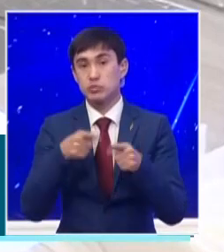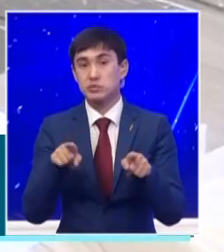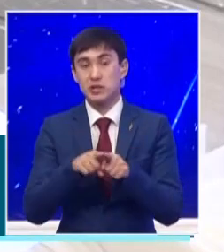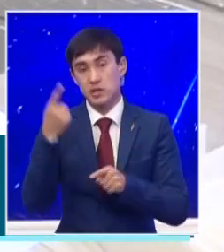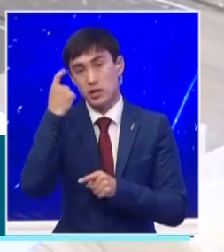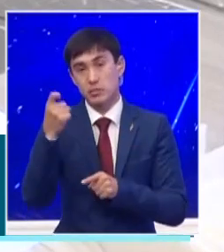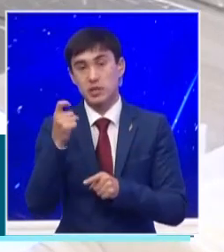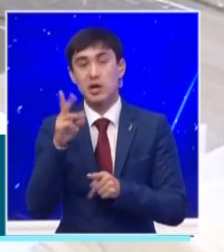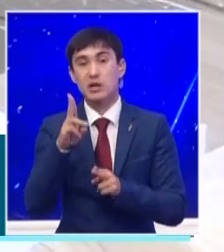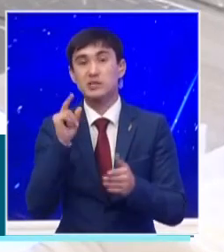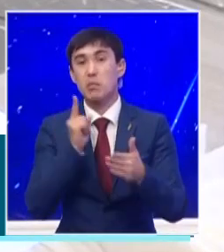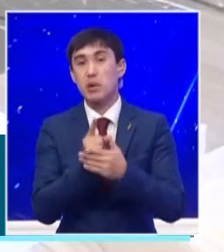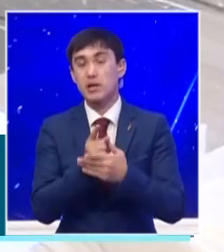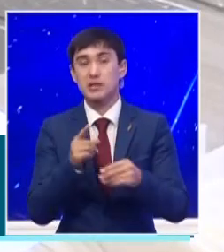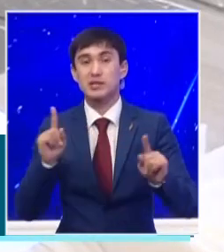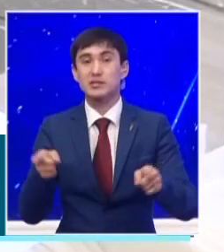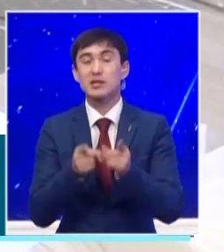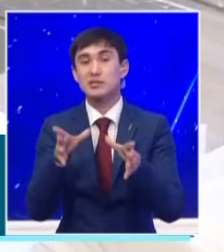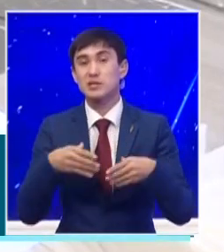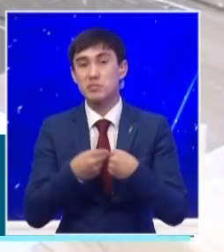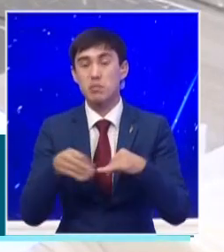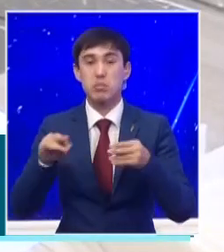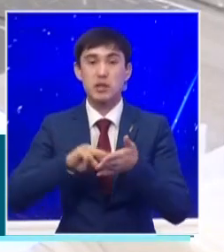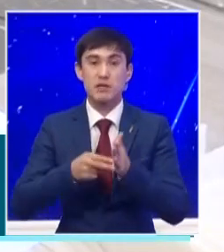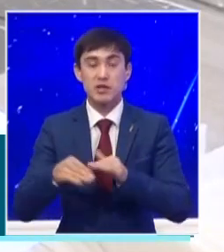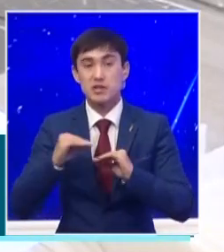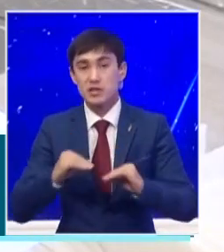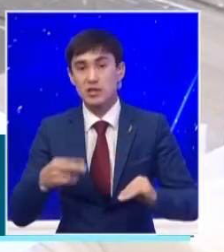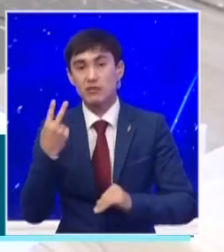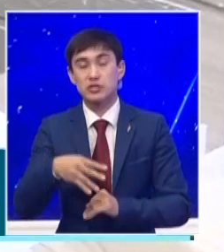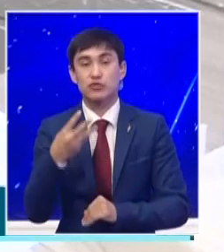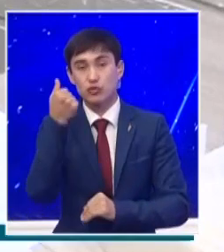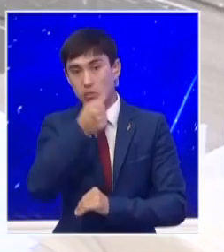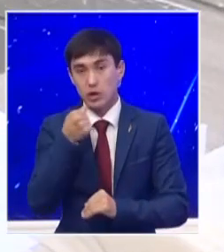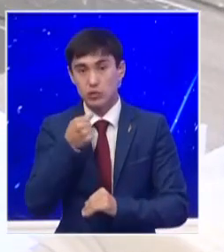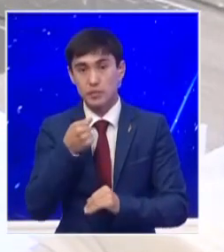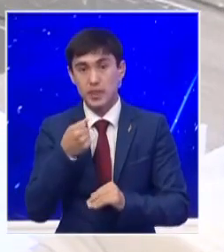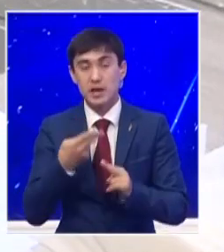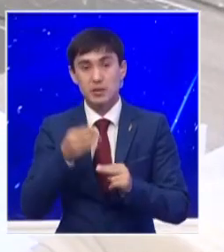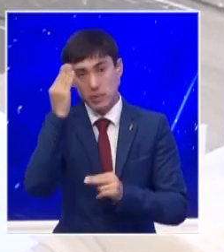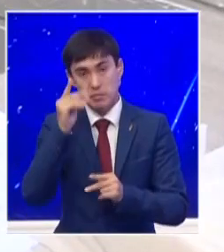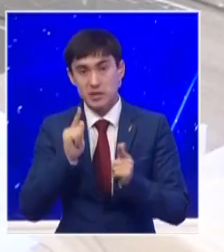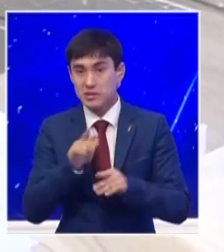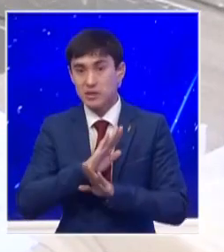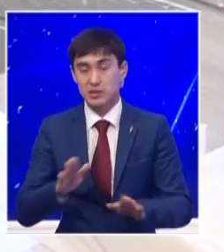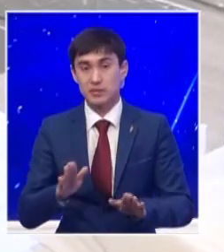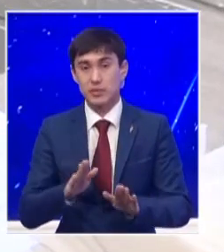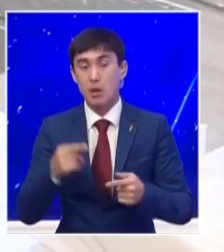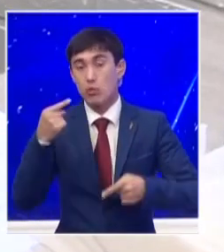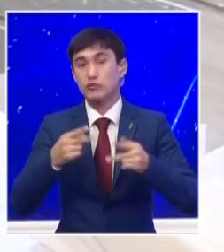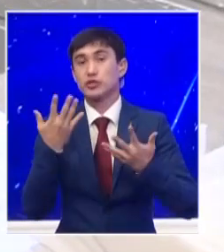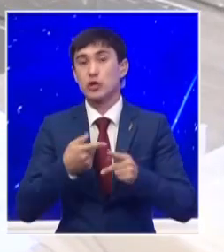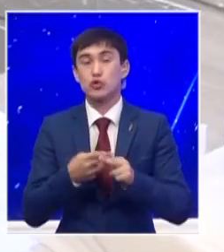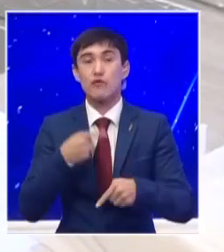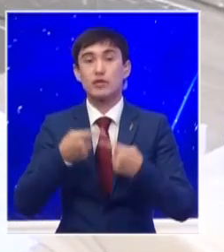таки рекомендации как запрет на создание семьи и планирование детей в 2024 году с этим мнением я не соглашусь напротив считаю